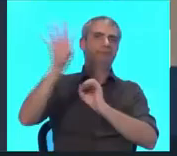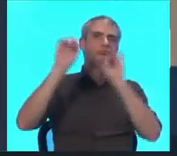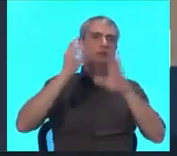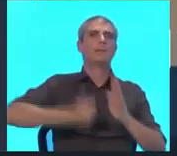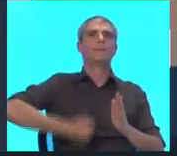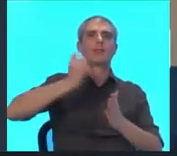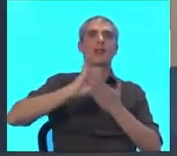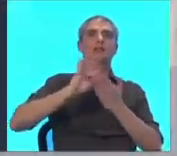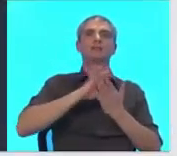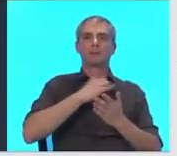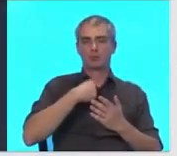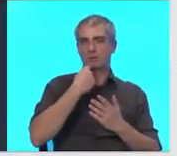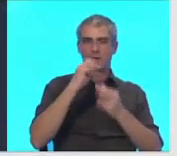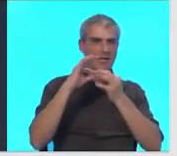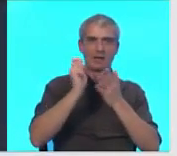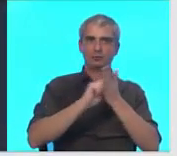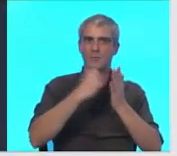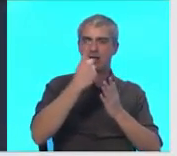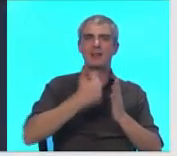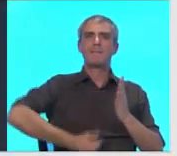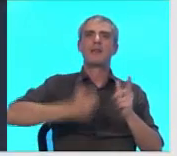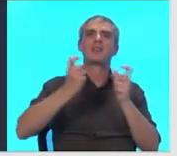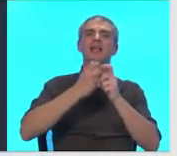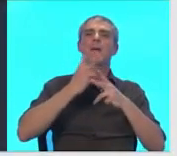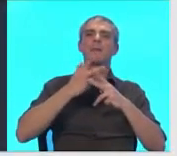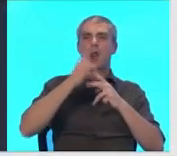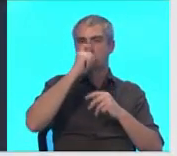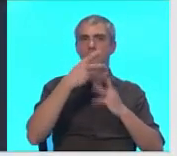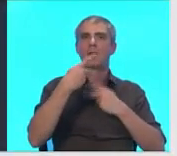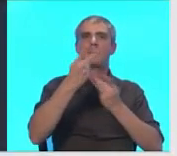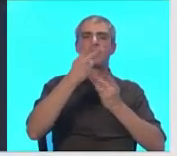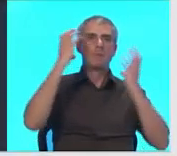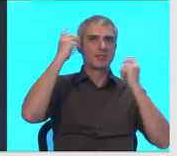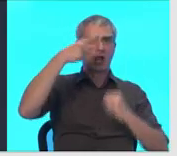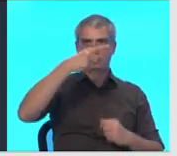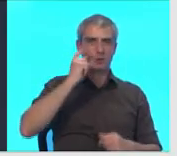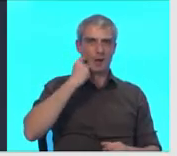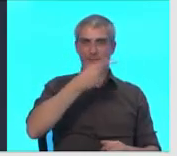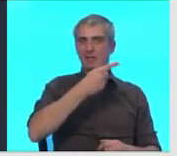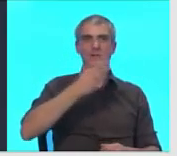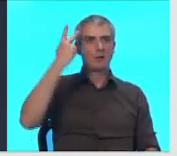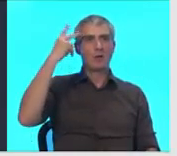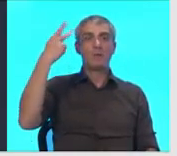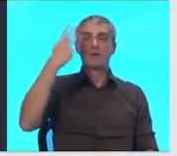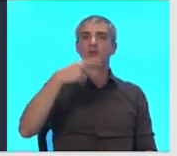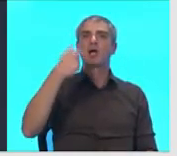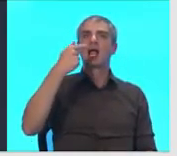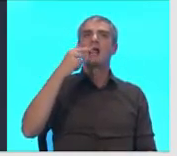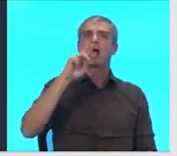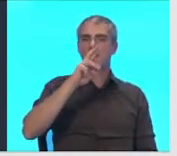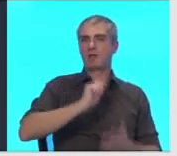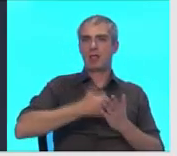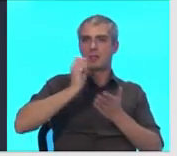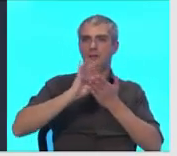לך משפט אחד שכותבת מנהלת היחידה למחלות זיהומיות בבית החולים תל השומר, פרופסור גלי הרב, להנהלת משרד הבריאות.